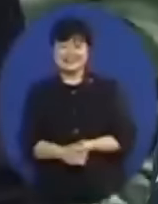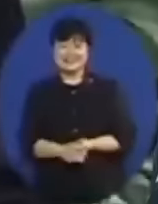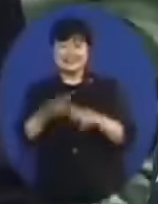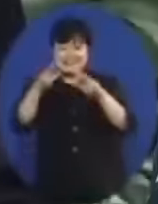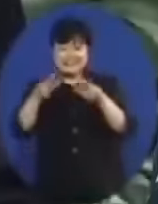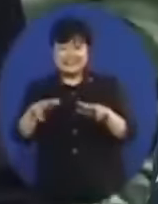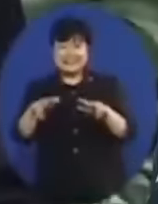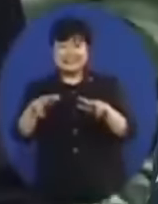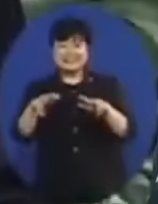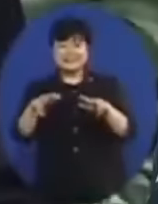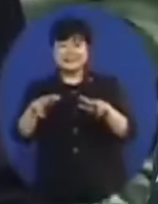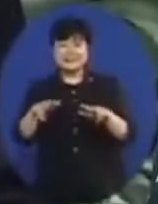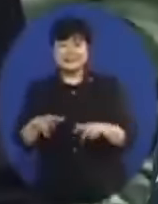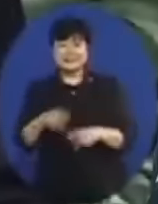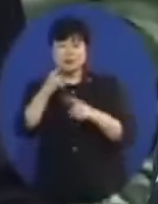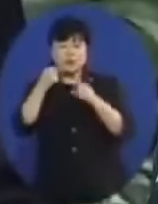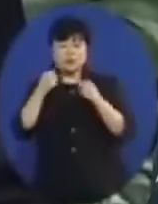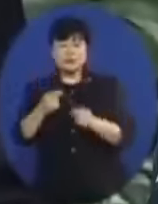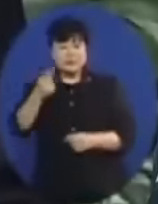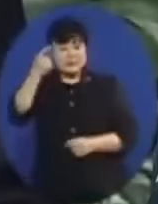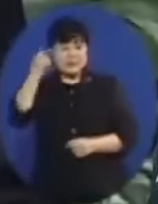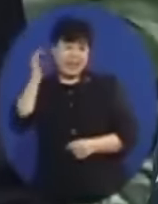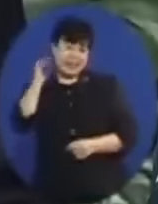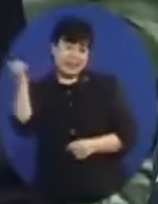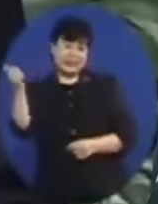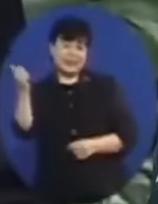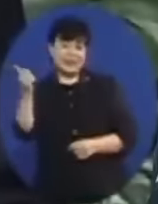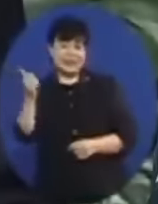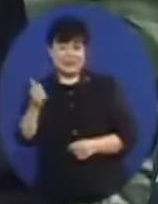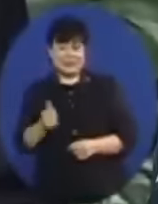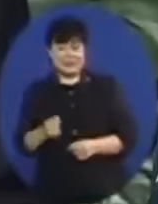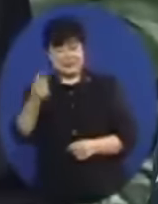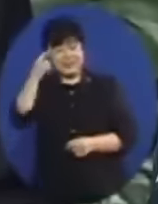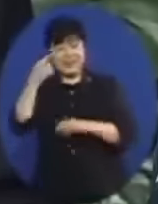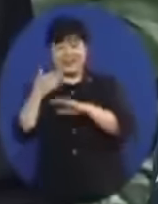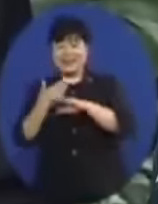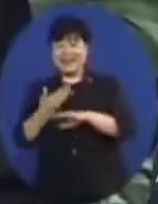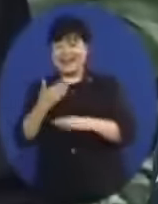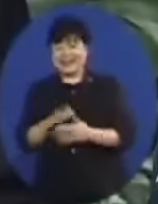지금 내 의견은 우리 대통령님 의견하고 틀립니다.